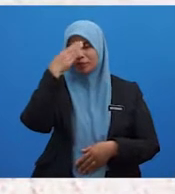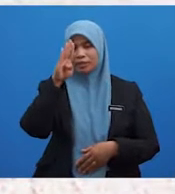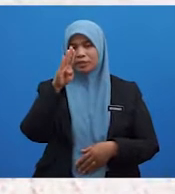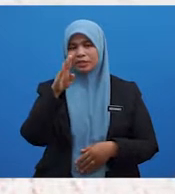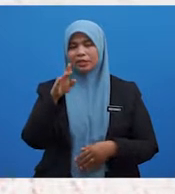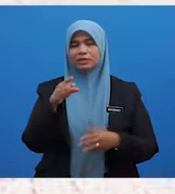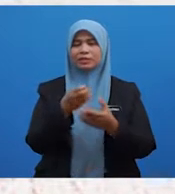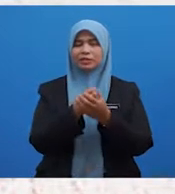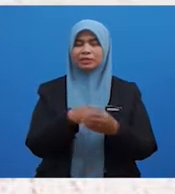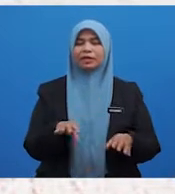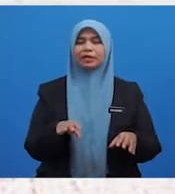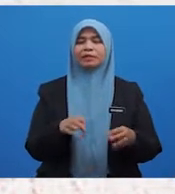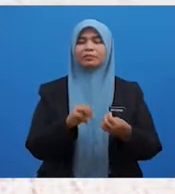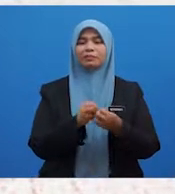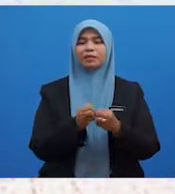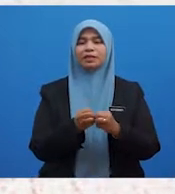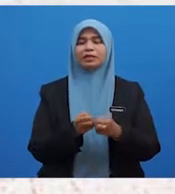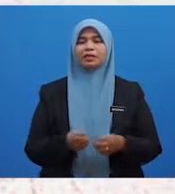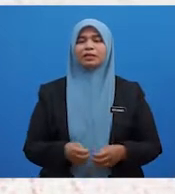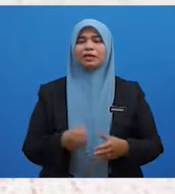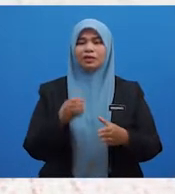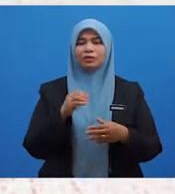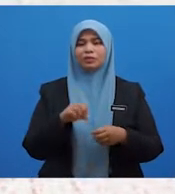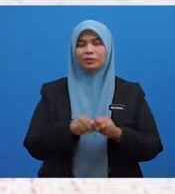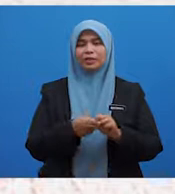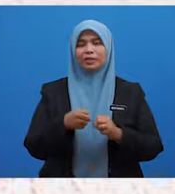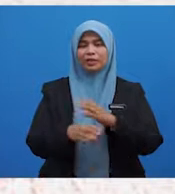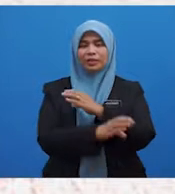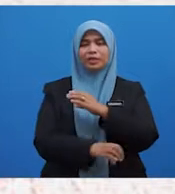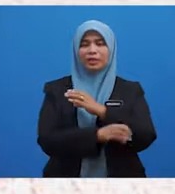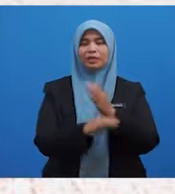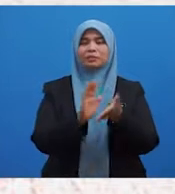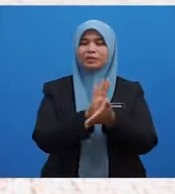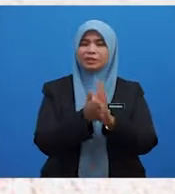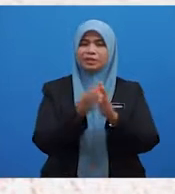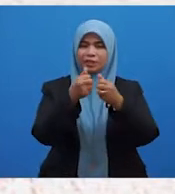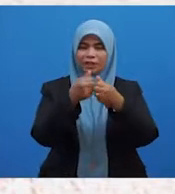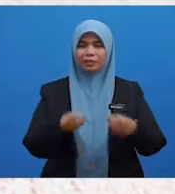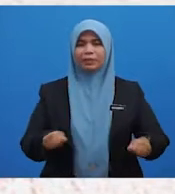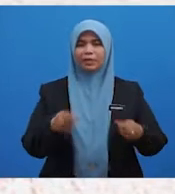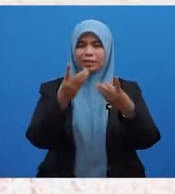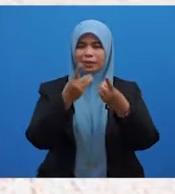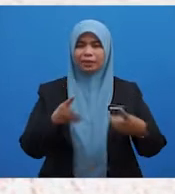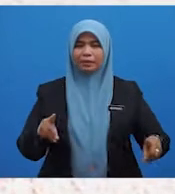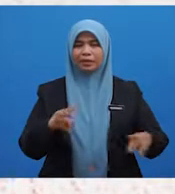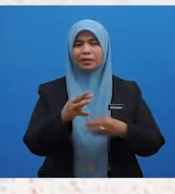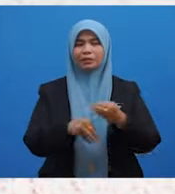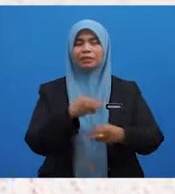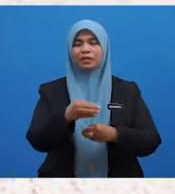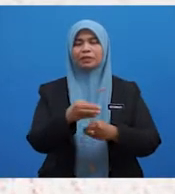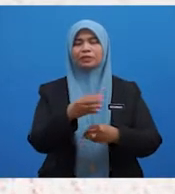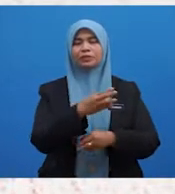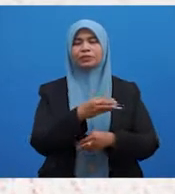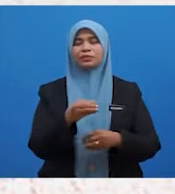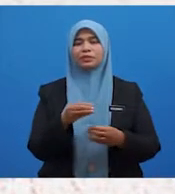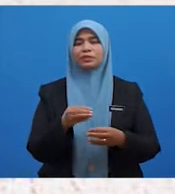bijak menyelesaikan masalah agar negara menjadi aman, damai, maju